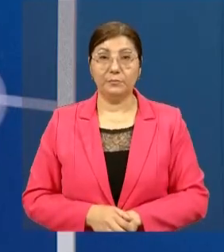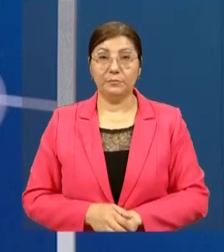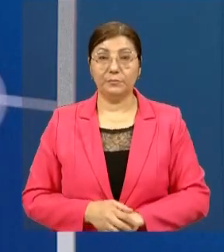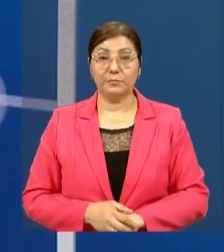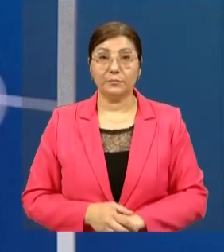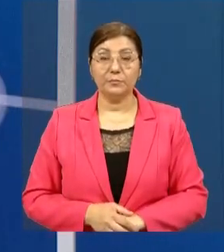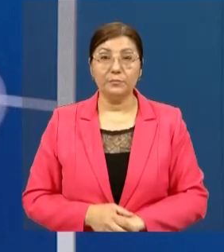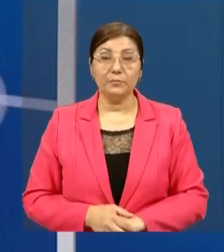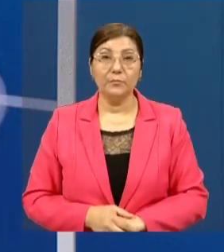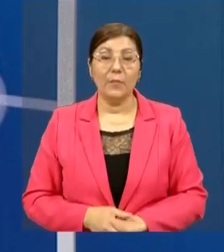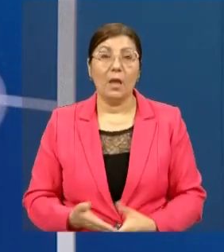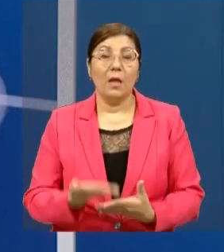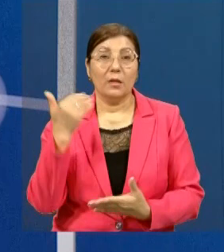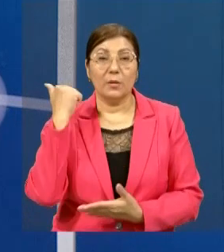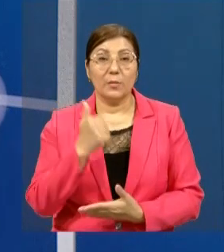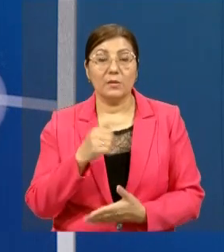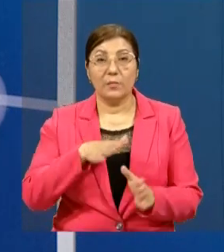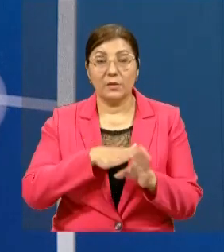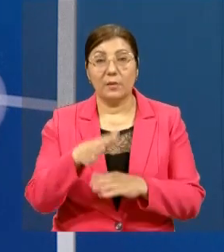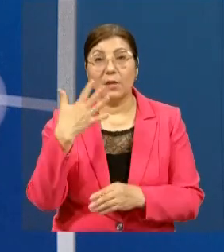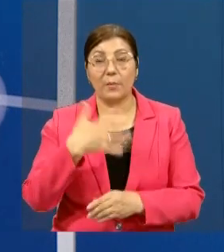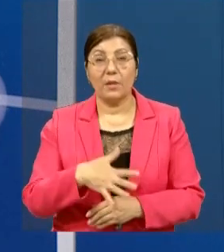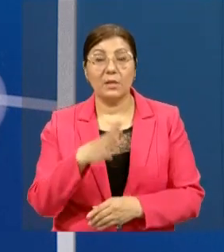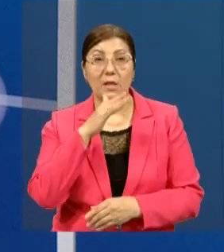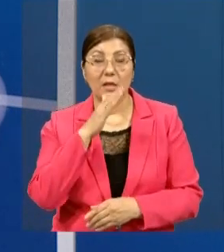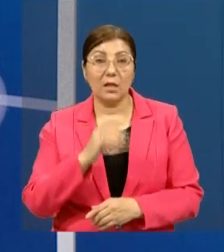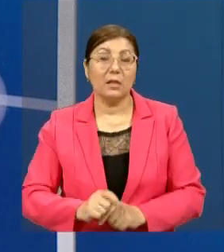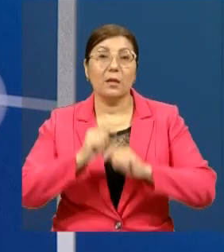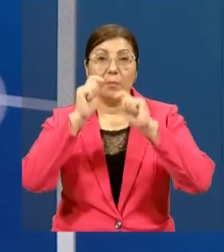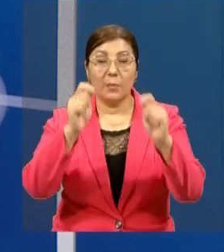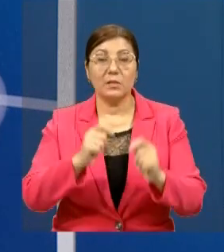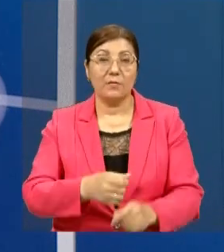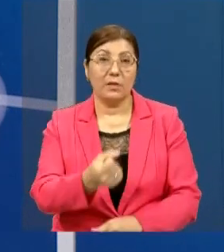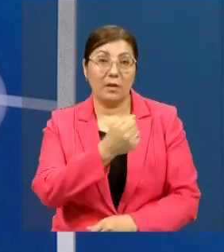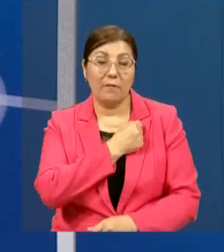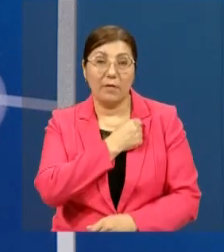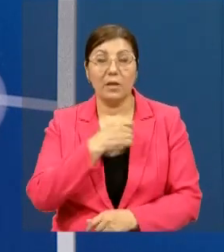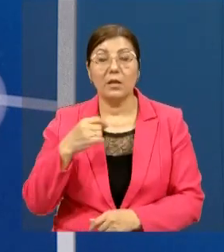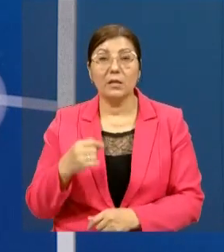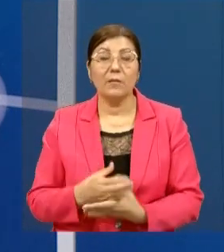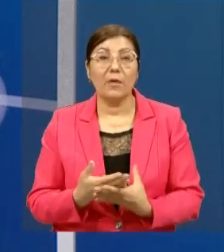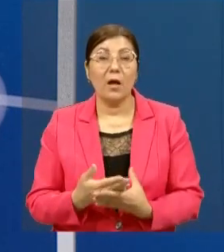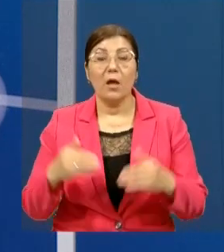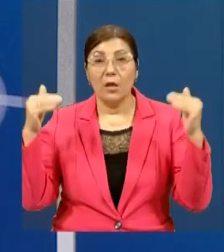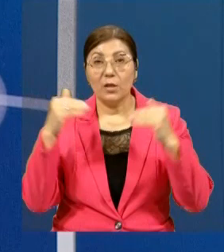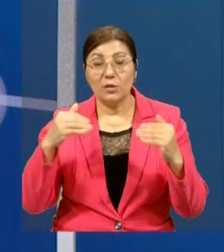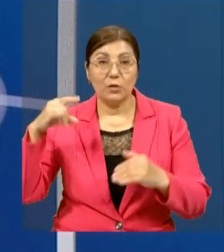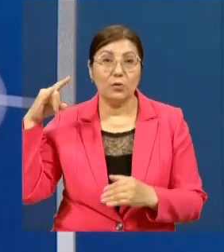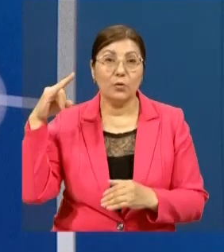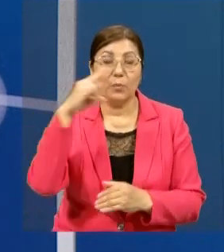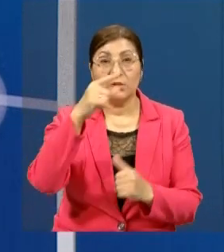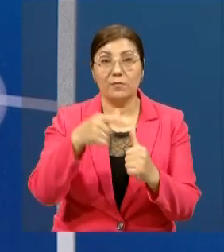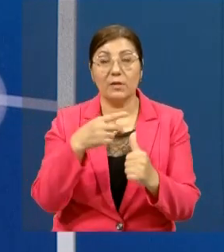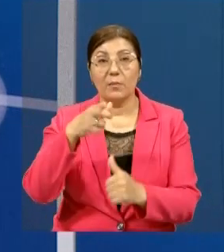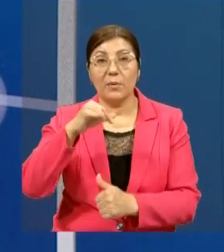атасы на минувшей неделе исполнилось 50 лет со дня открытия военного института сил воздушной обороны имени талгата